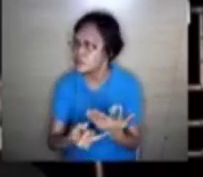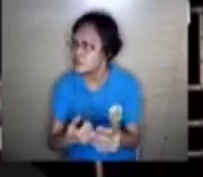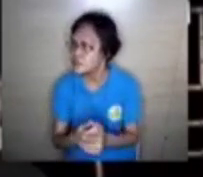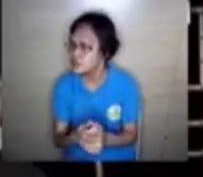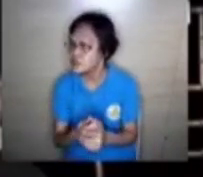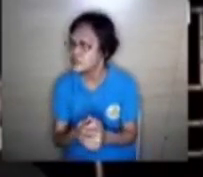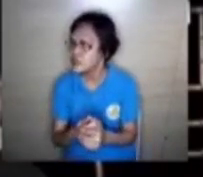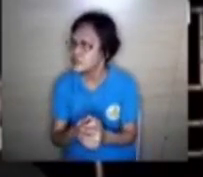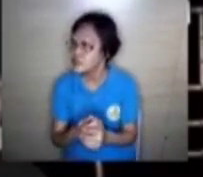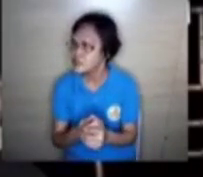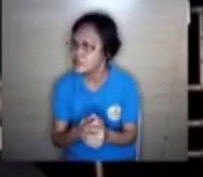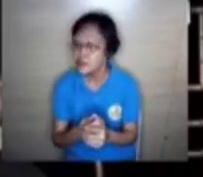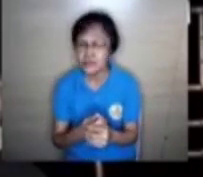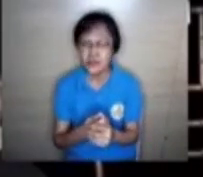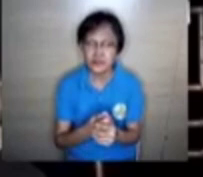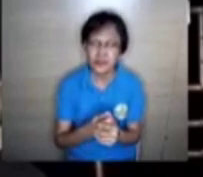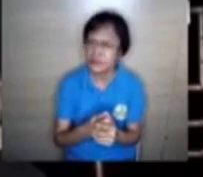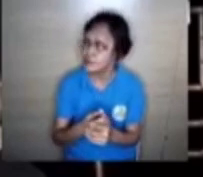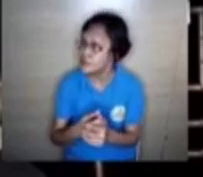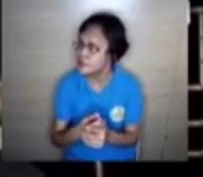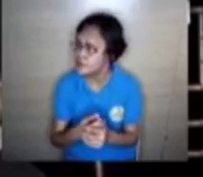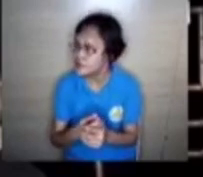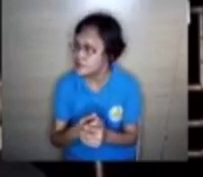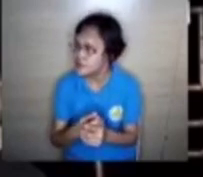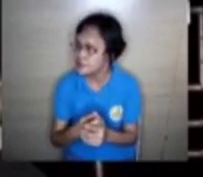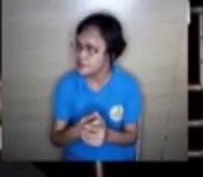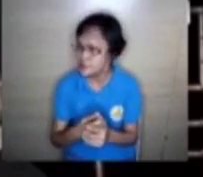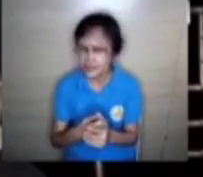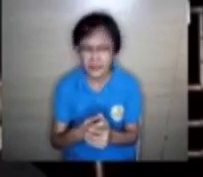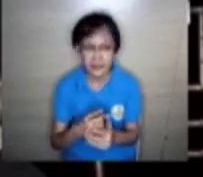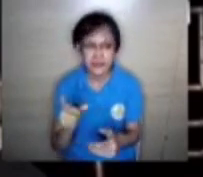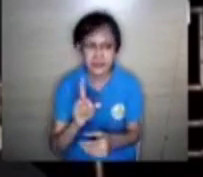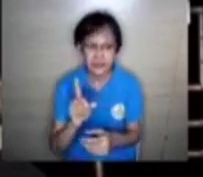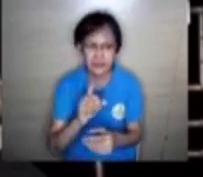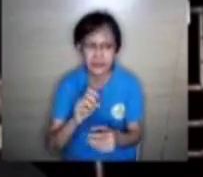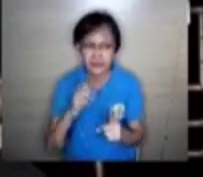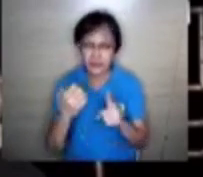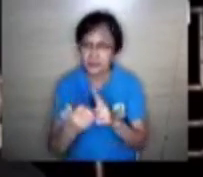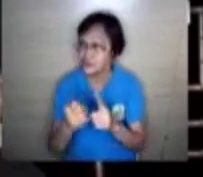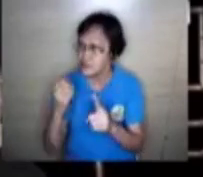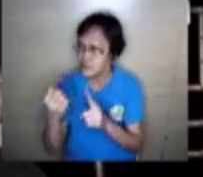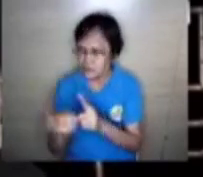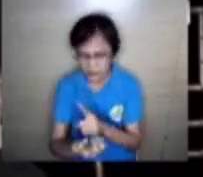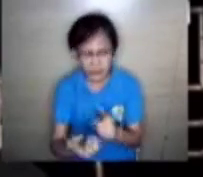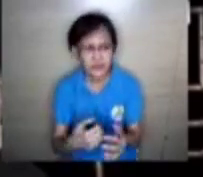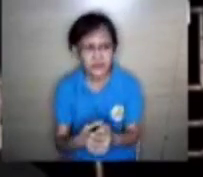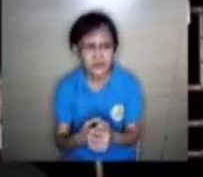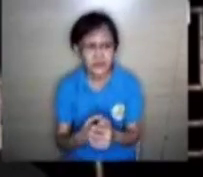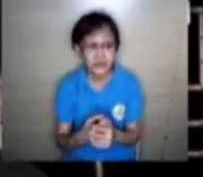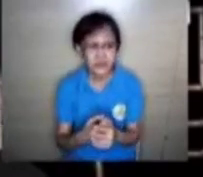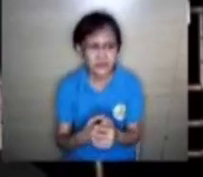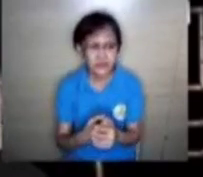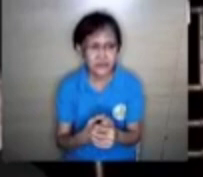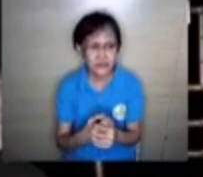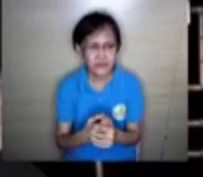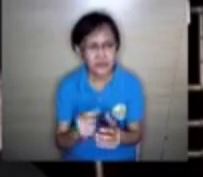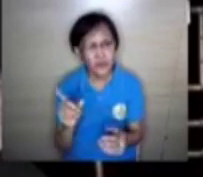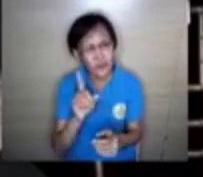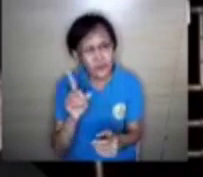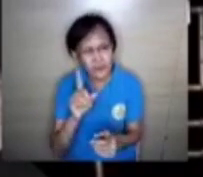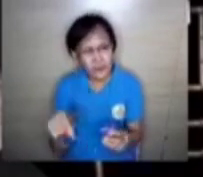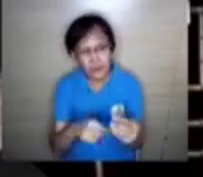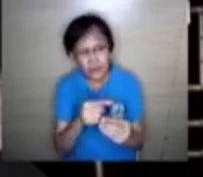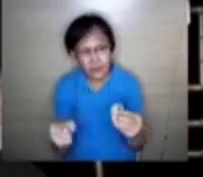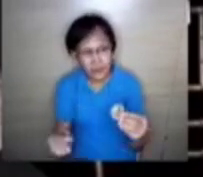Kauna-unahang pagkakataon gagawin po sa Pasig. Hindi ko po alam kung nagagawa na sa ibang LGU. Ito po ay para sa mga supplies